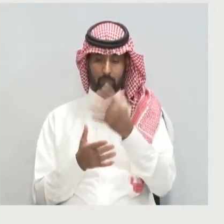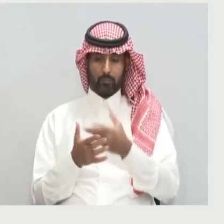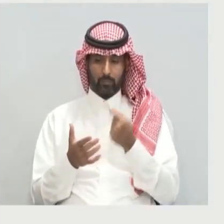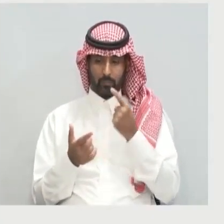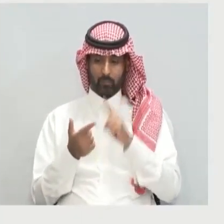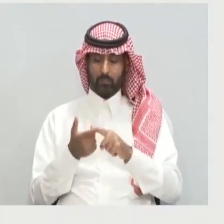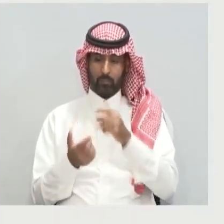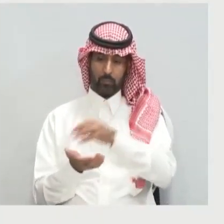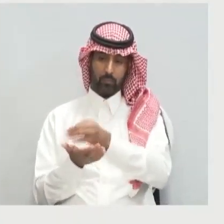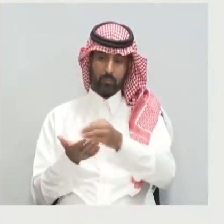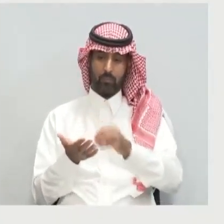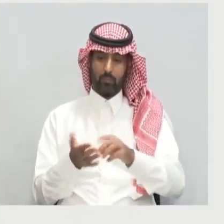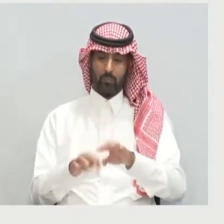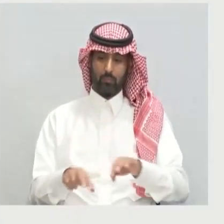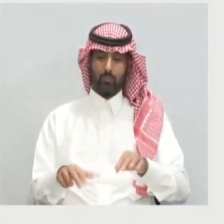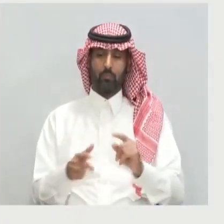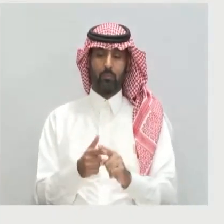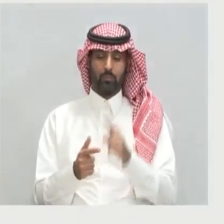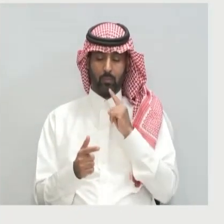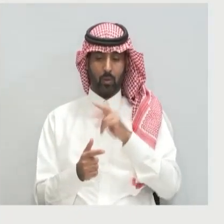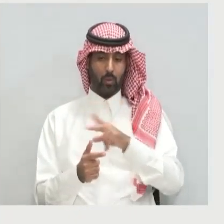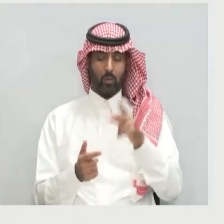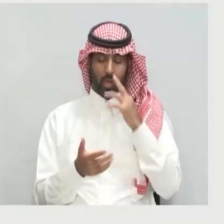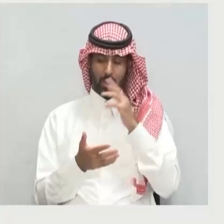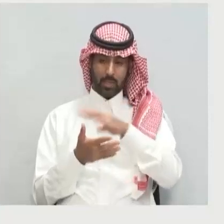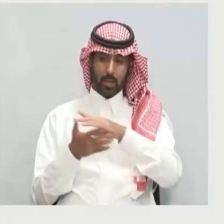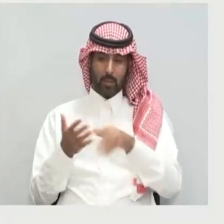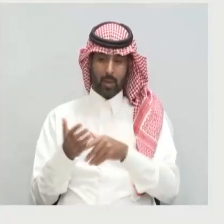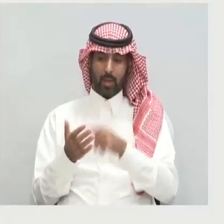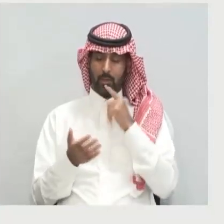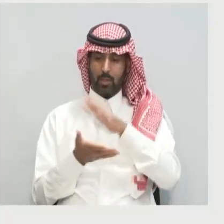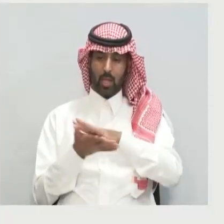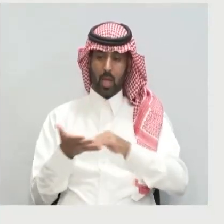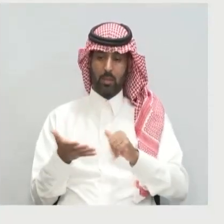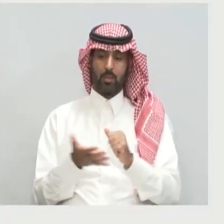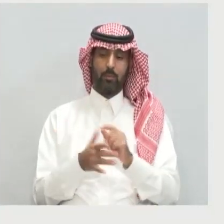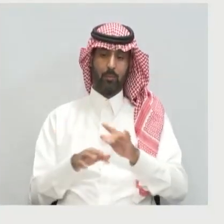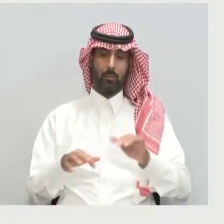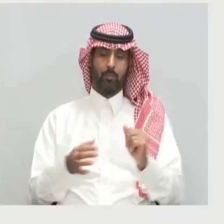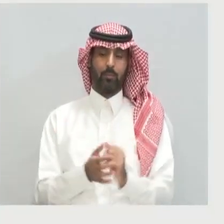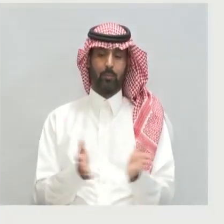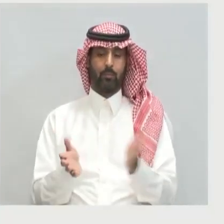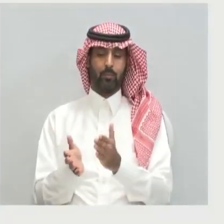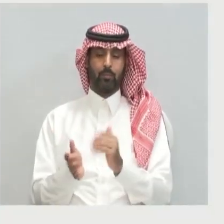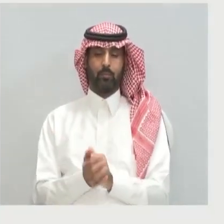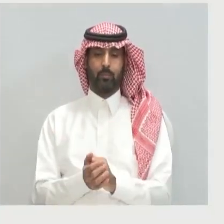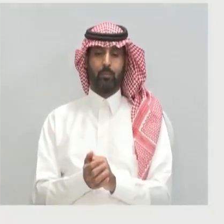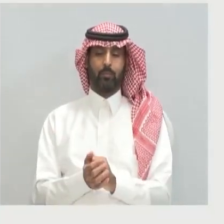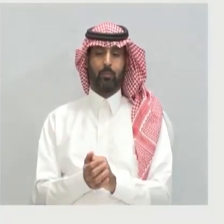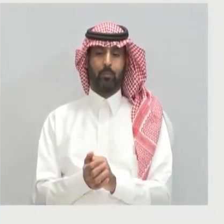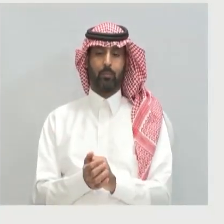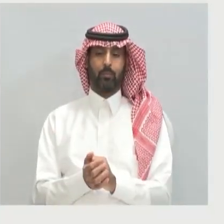و روابط تخدمنا في موضوعنا انواع الشبكات الحاسب ثم ننتقل الى